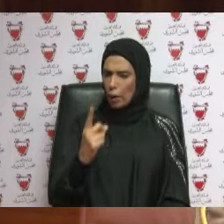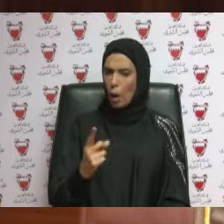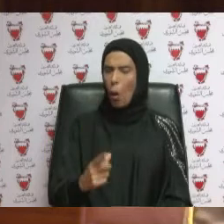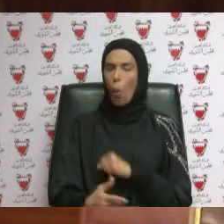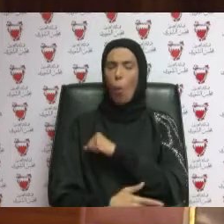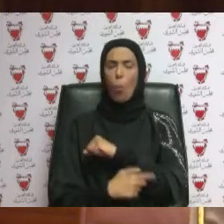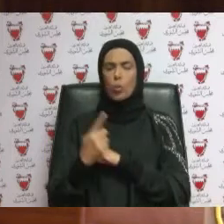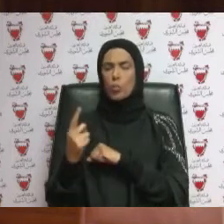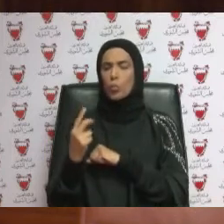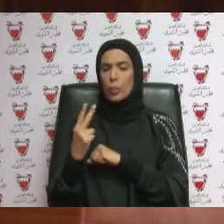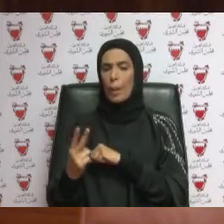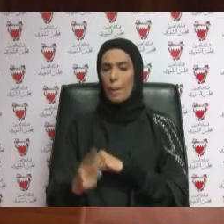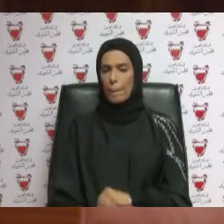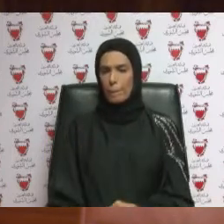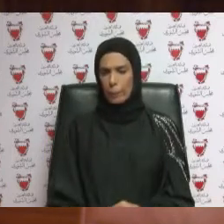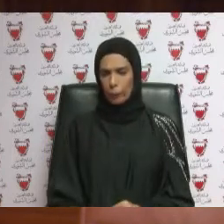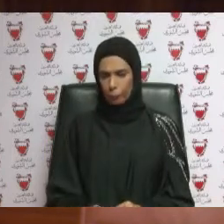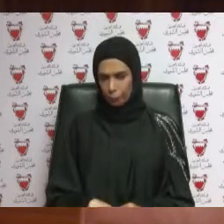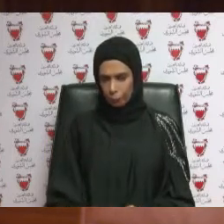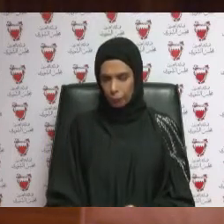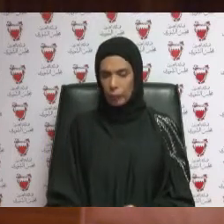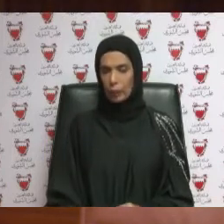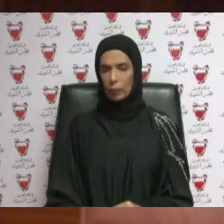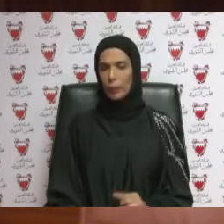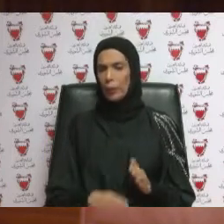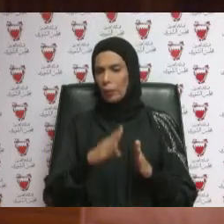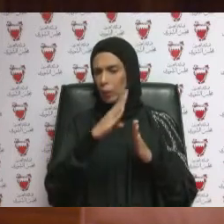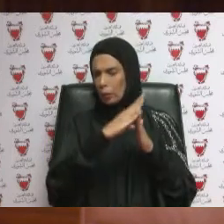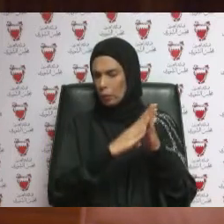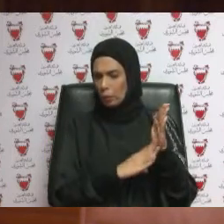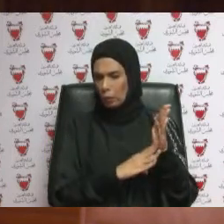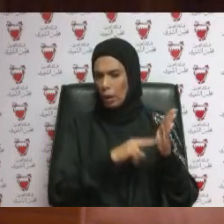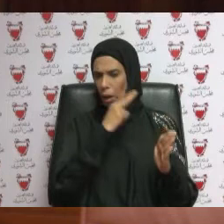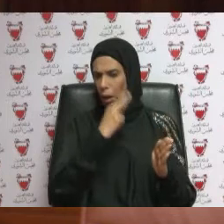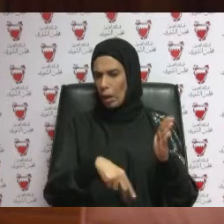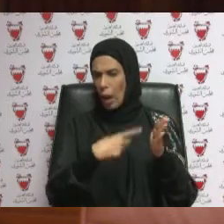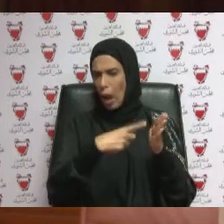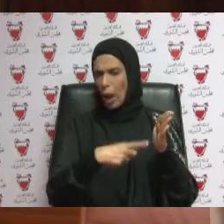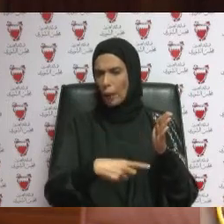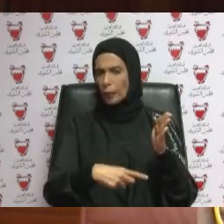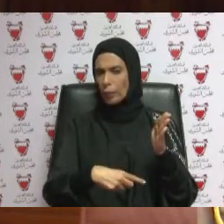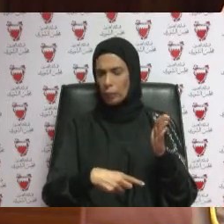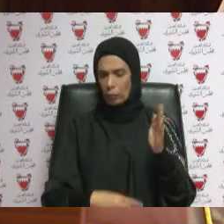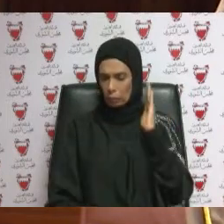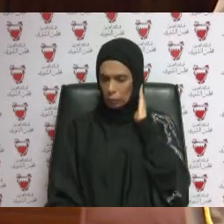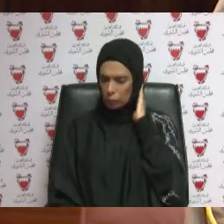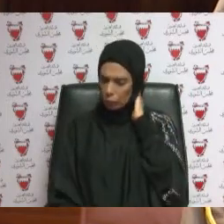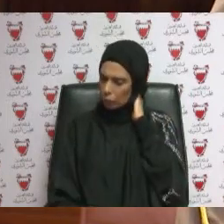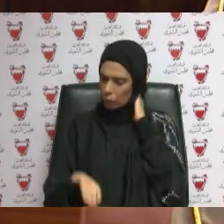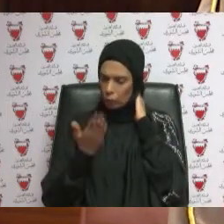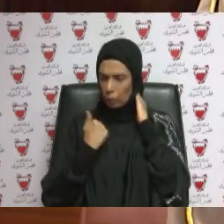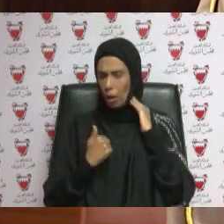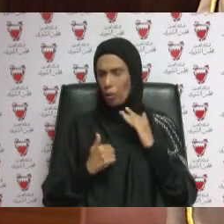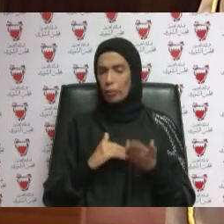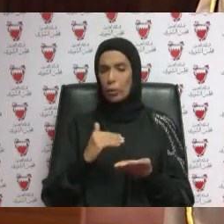في الأول والأخير العقد ما بيكون يعني موصل لأي خدمة اللي هي